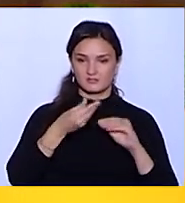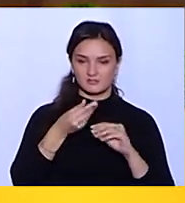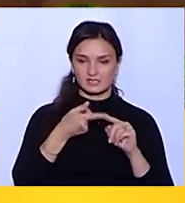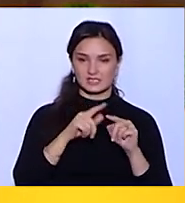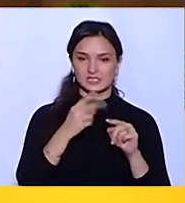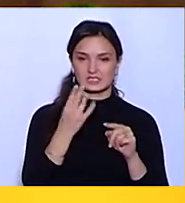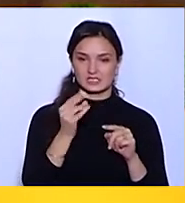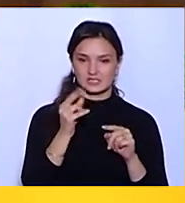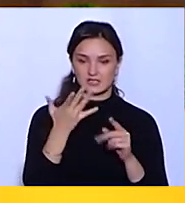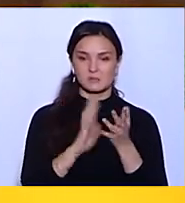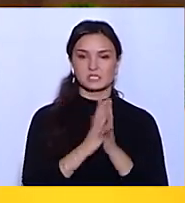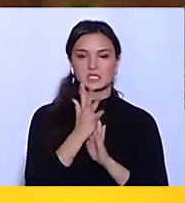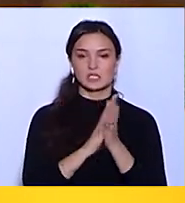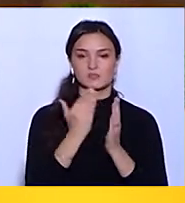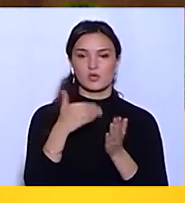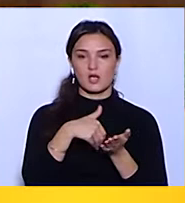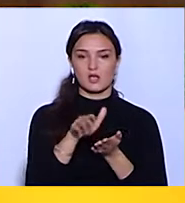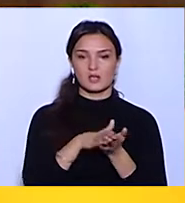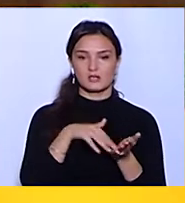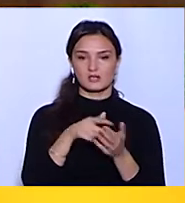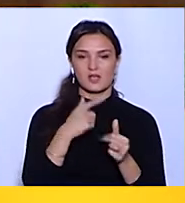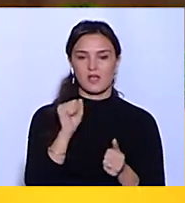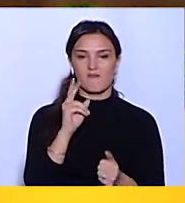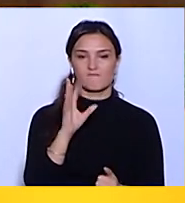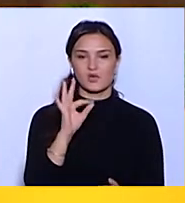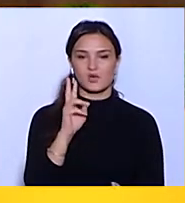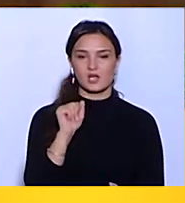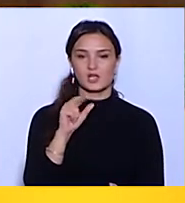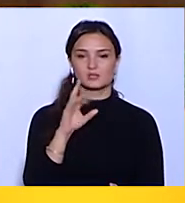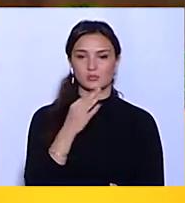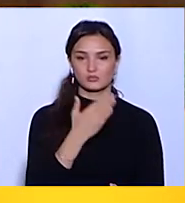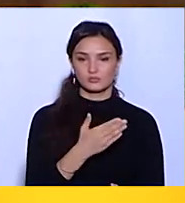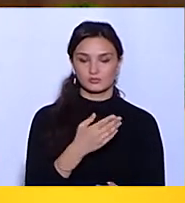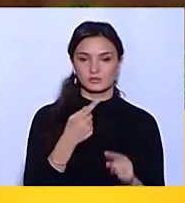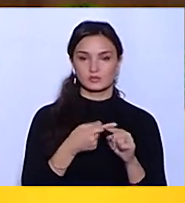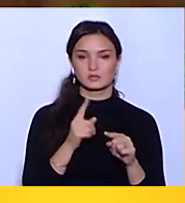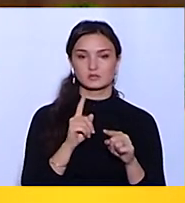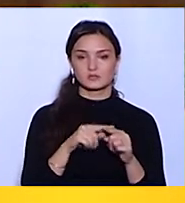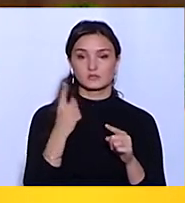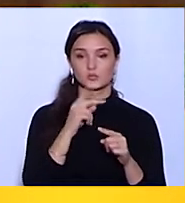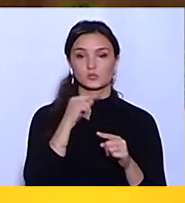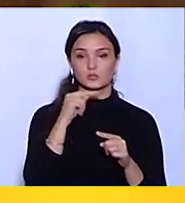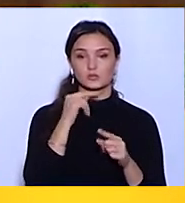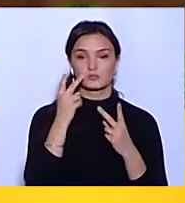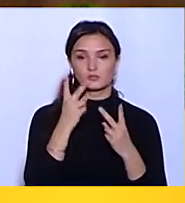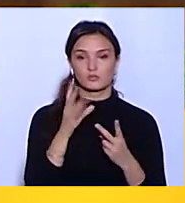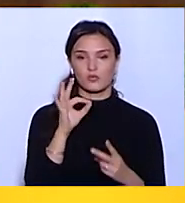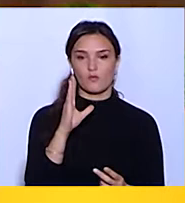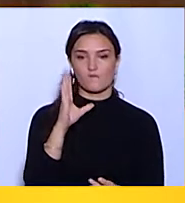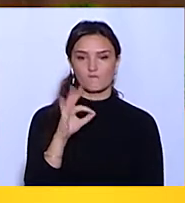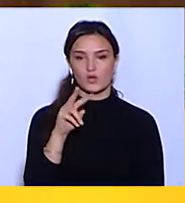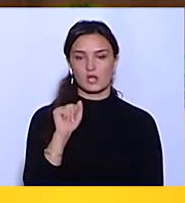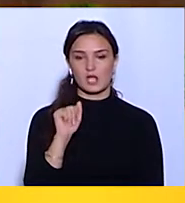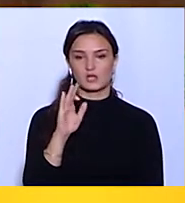მაგალითად მცენარეული კარაქი მაქვს ავოკადო ამ შემთხვევაში მხედველობაში. ანუ უპირატესად მივაქციოთ ყურადღება ოვო